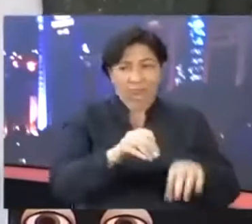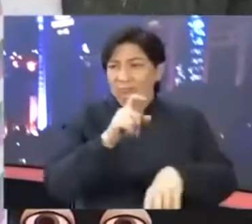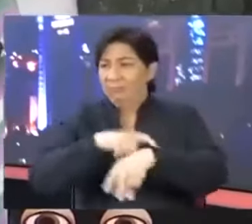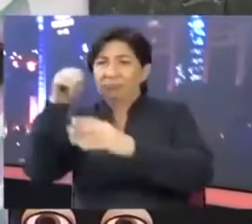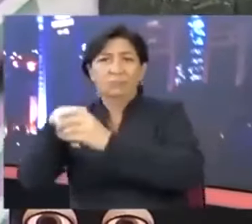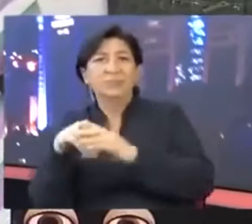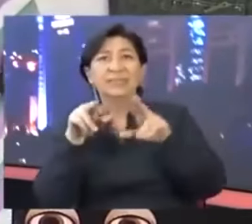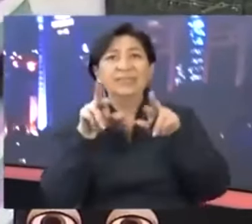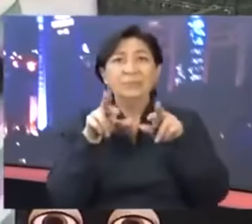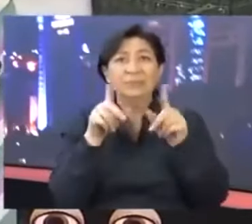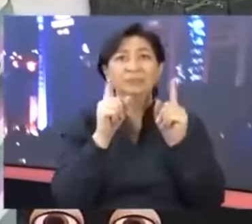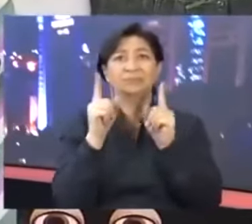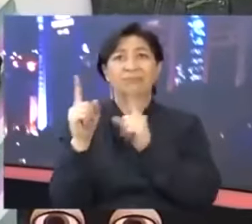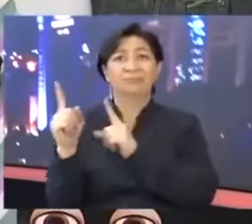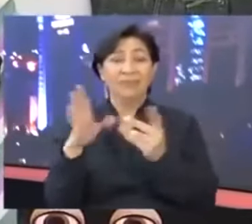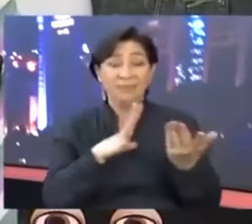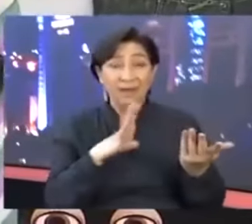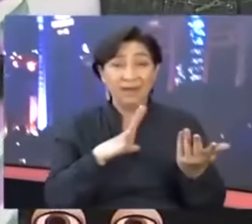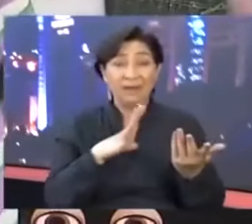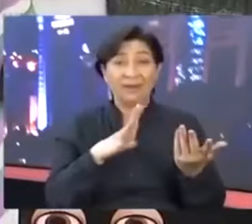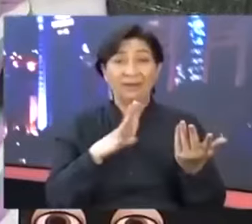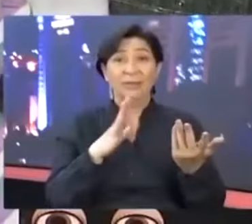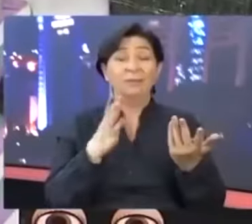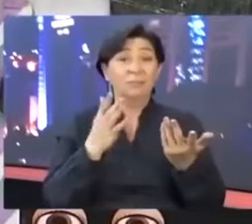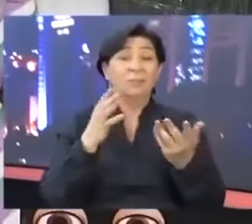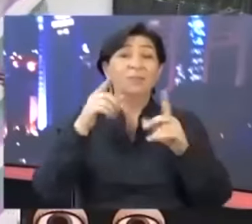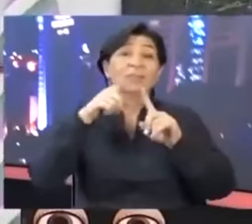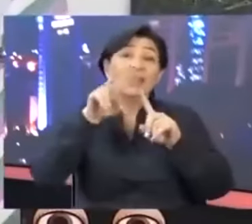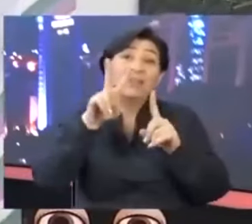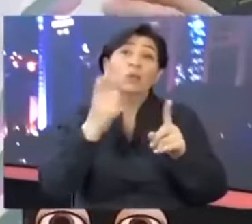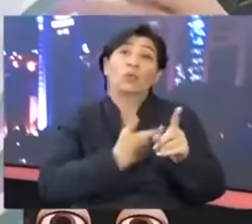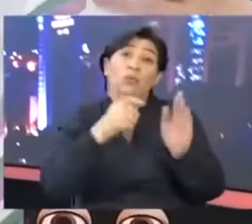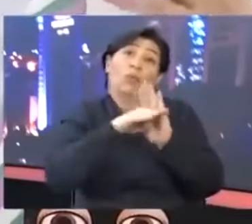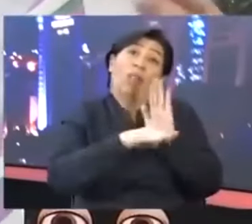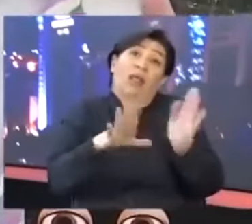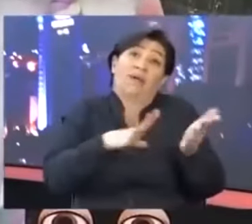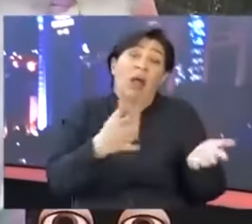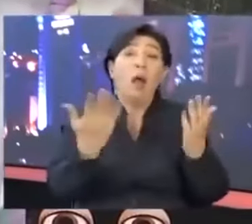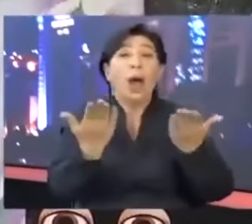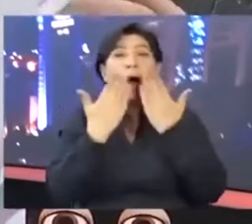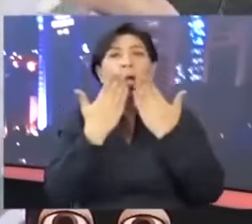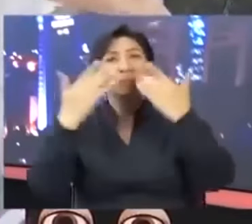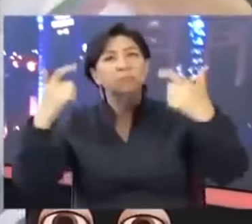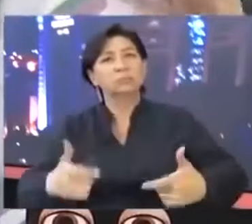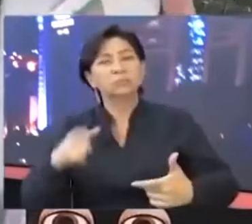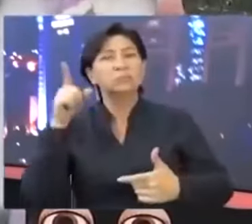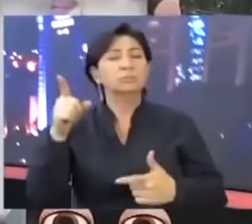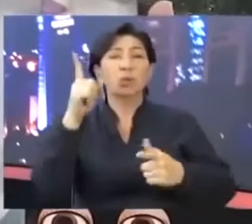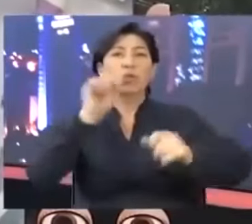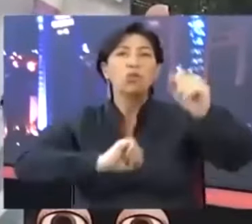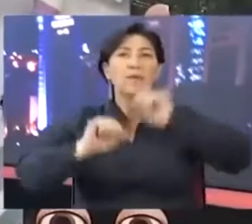saatte bitecek filan gibi şeylere riayet ediyoruz Medya kuralları geçerli Halbuki akademik bir ortamda diyelim ki bir